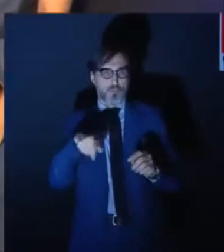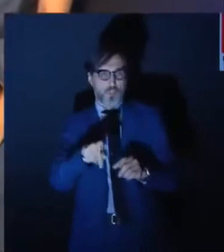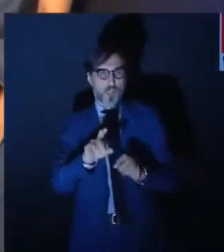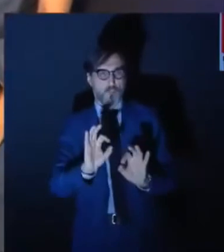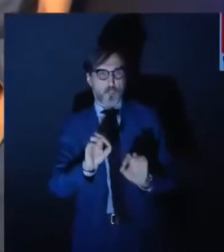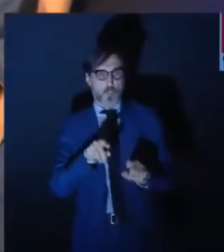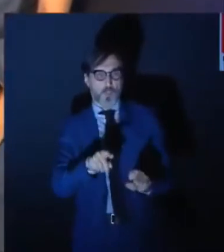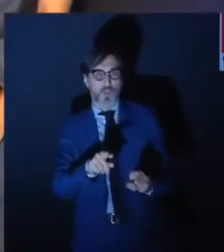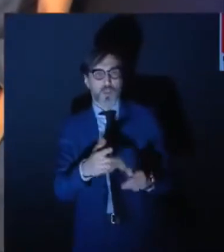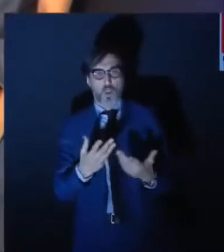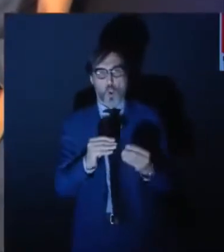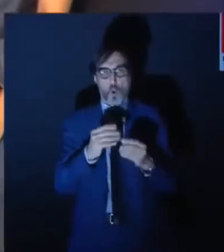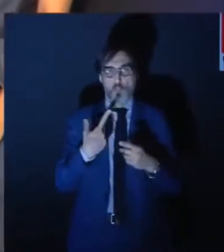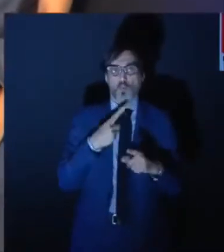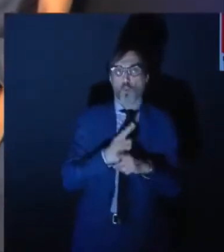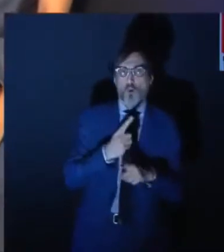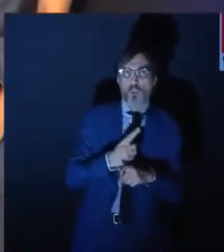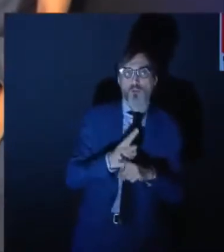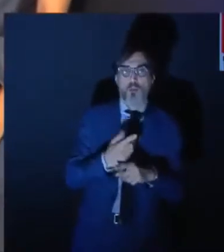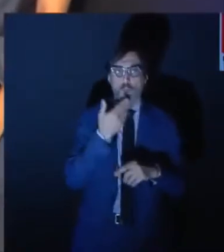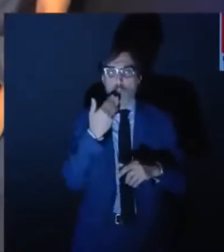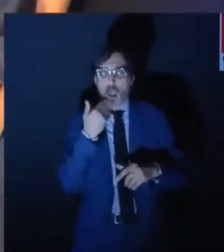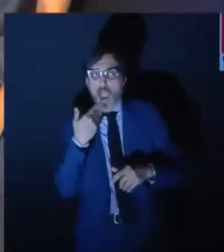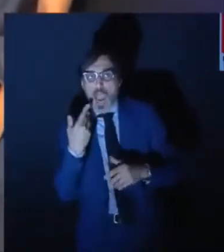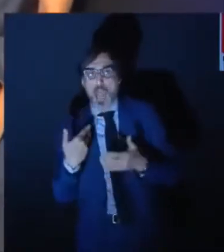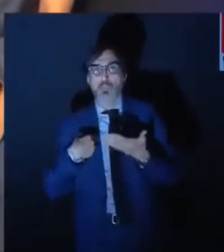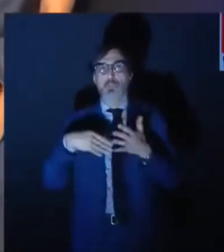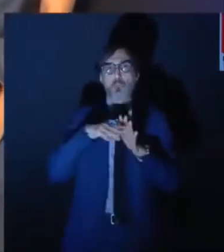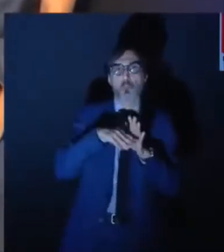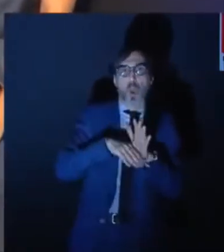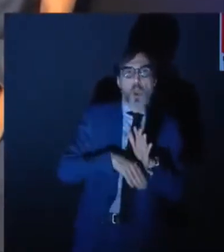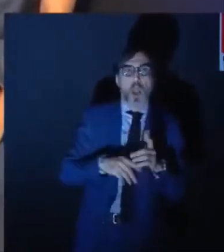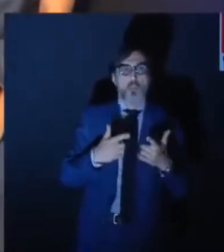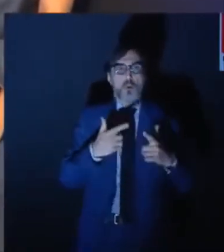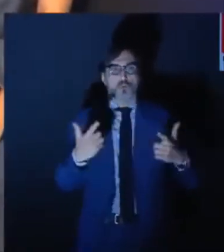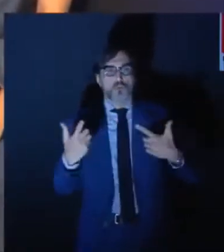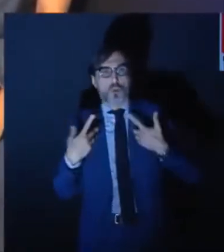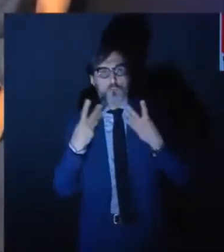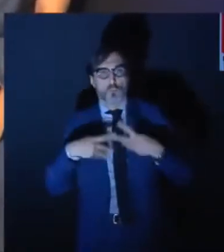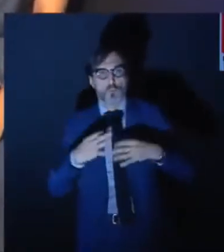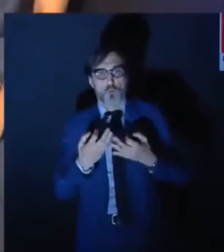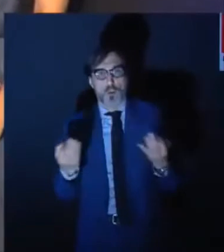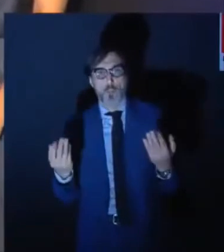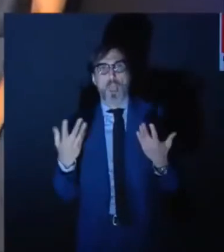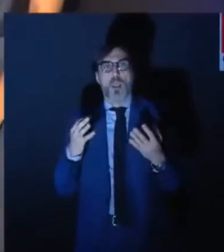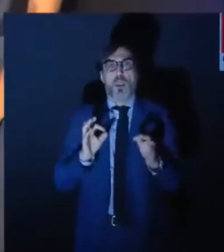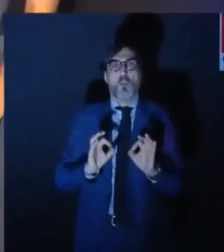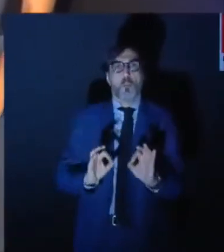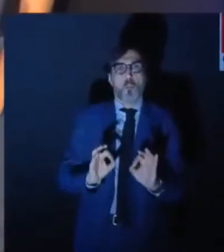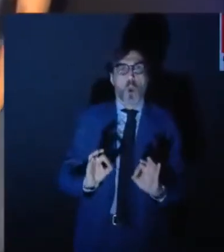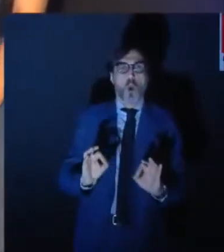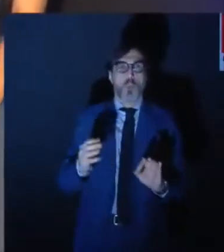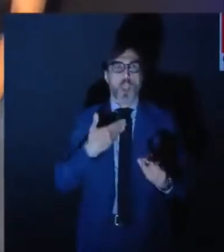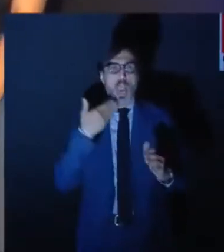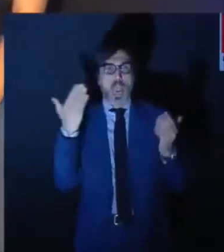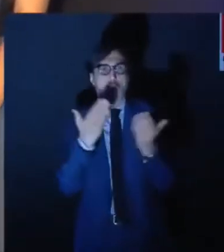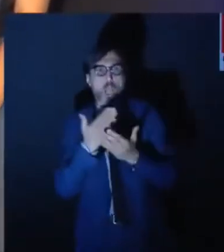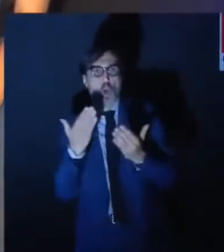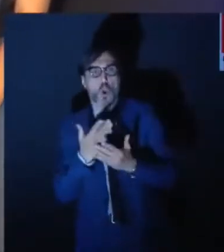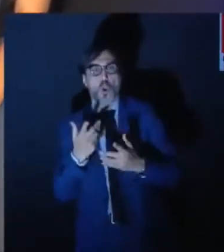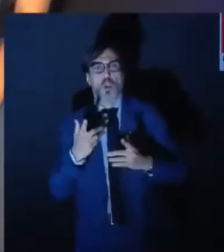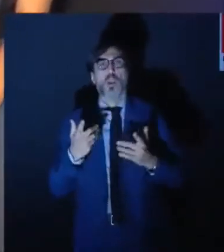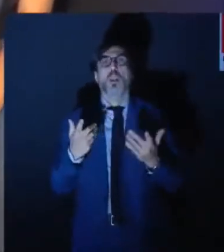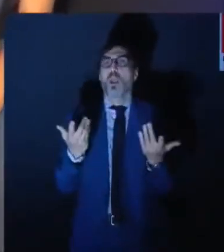te no dove di supplire le carenze di un programma che non andava a definire magari gli errori di un